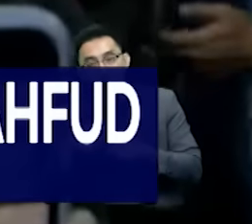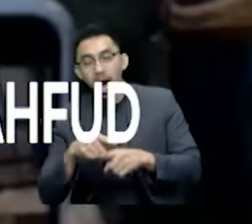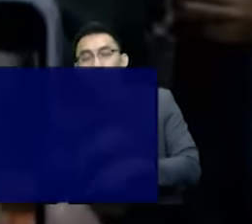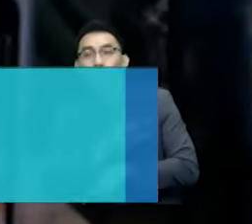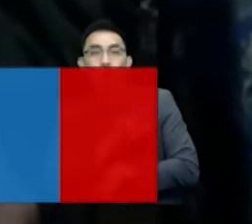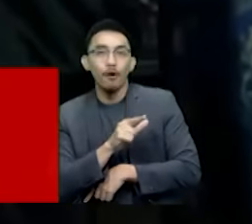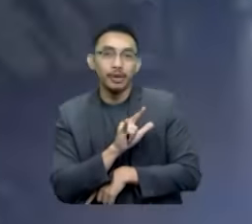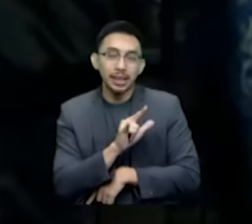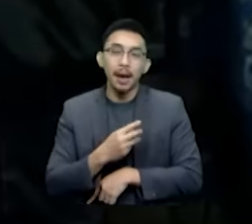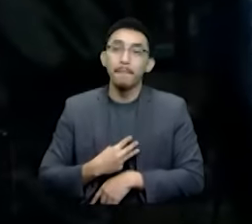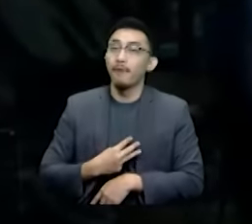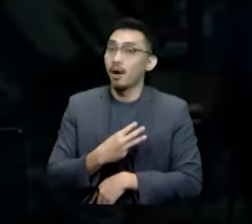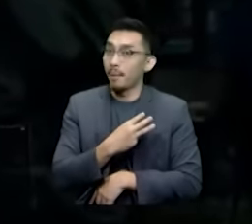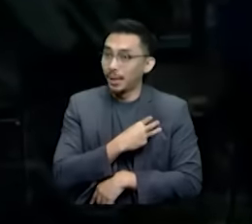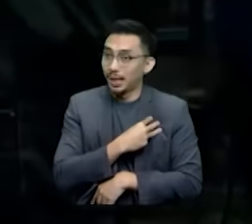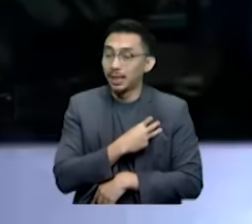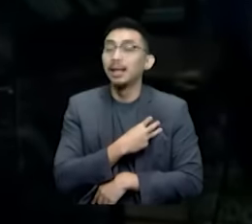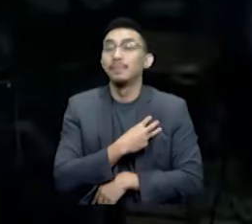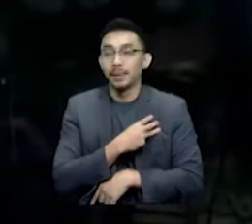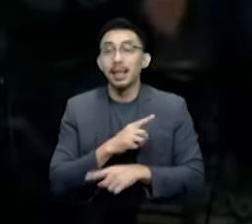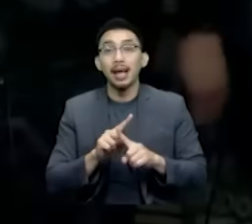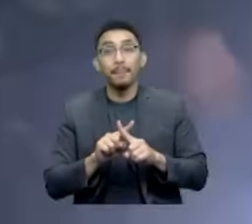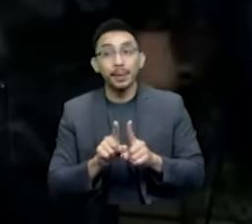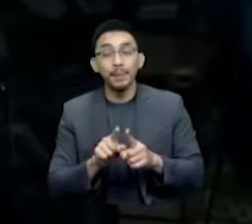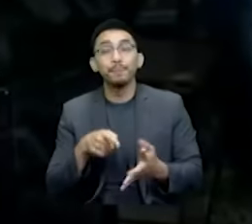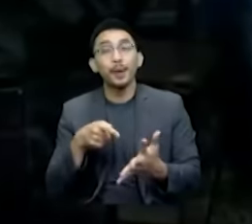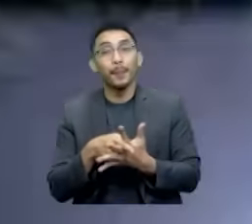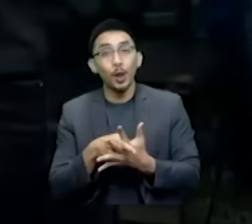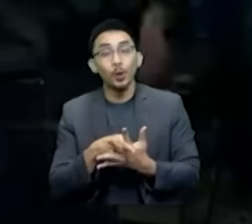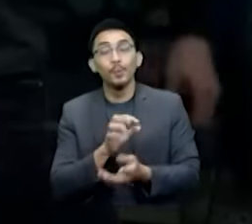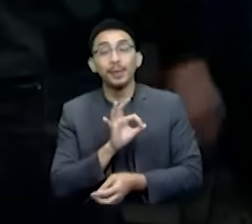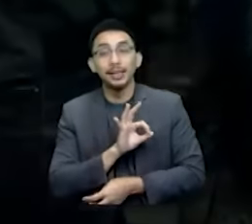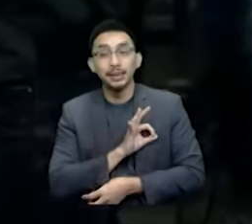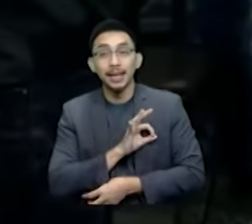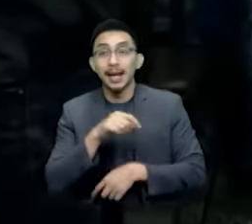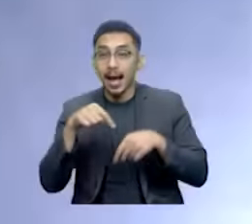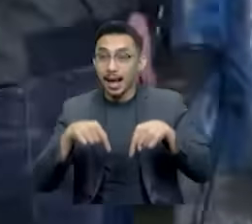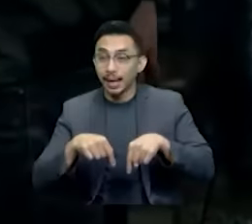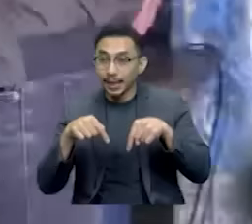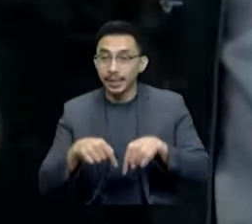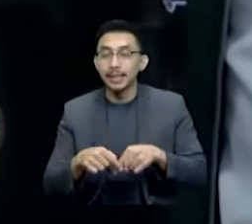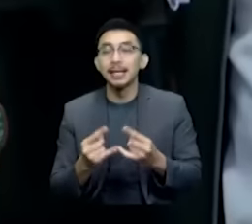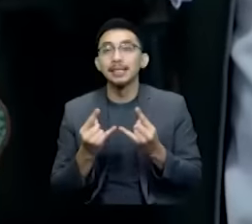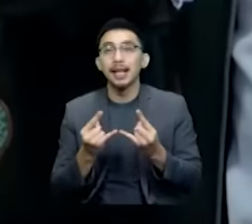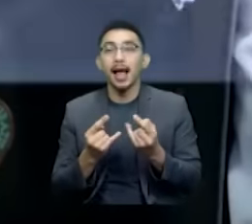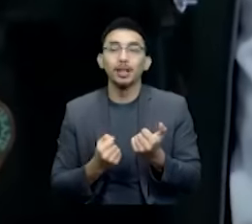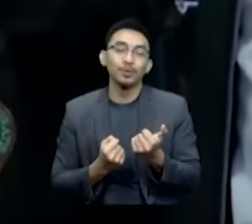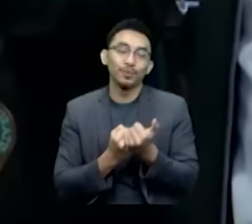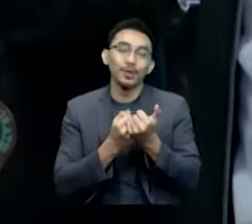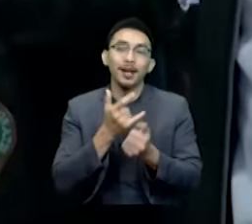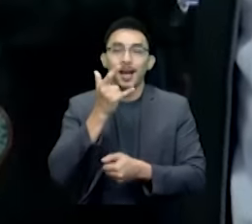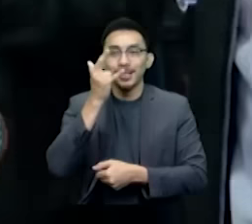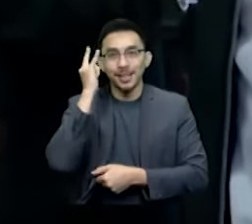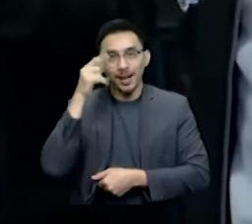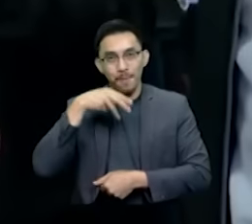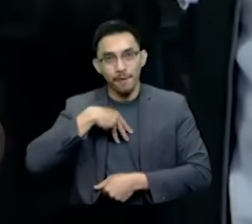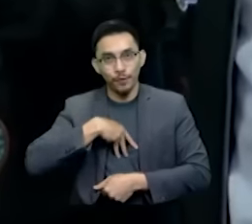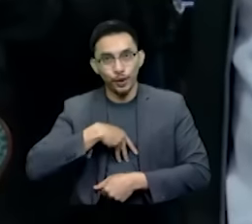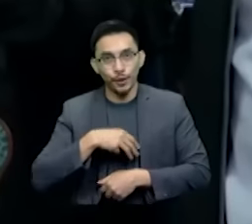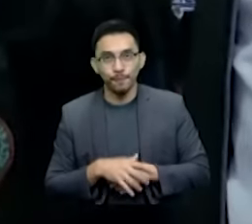Pilpres 2024, Slank mantap mendukung Ganjar Mahfud. Tim Liputan iNews